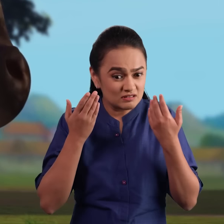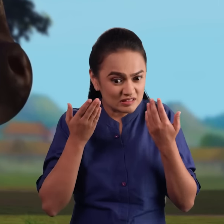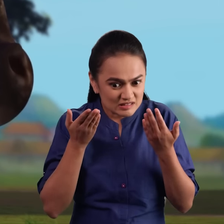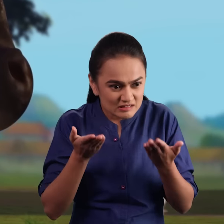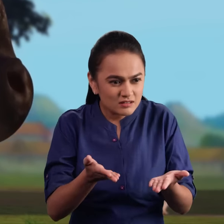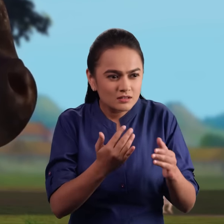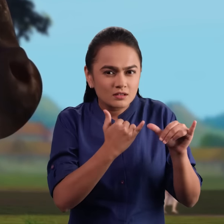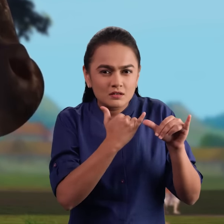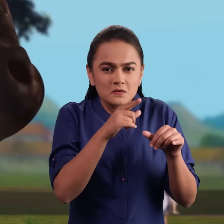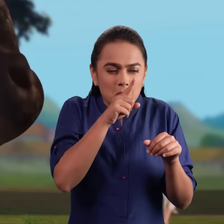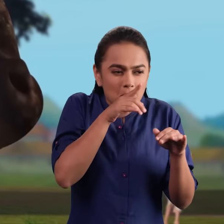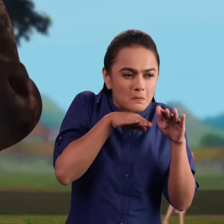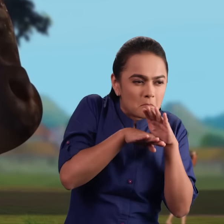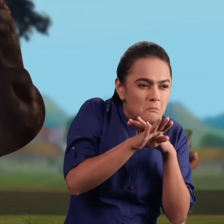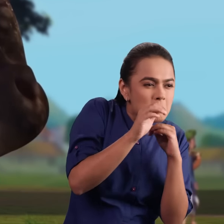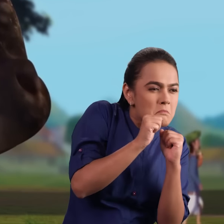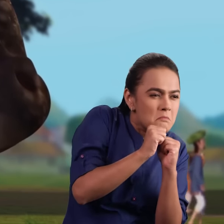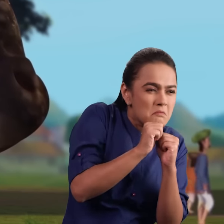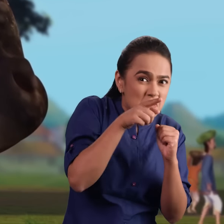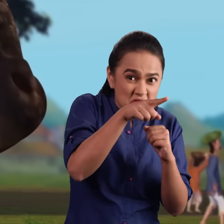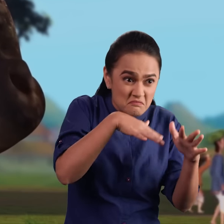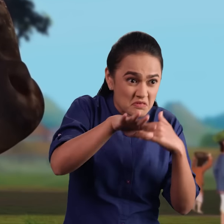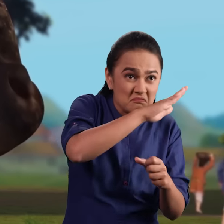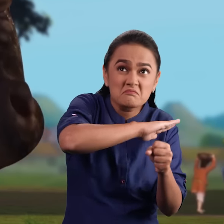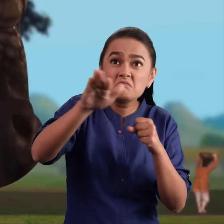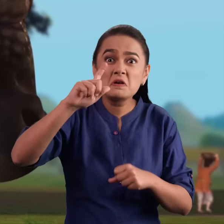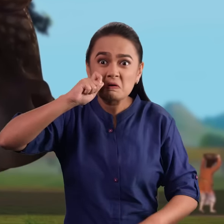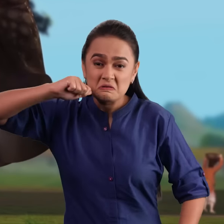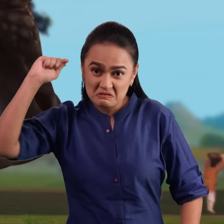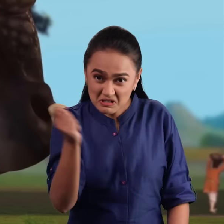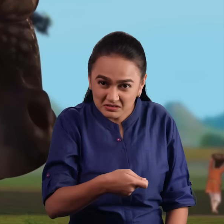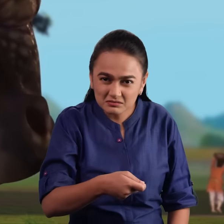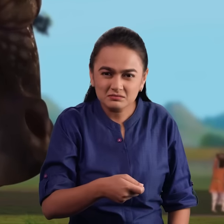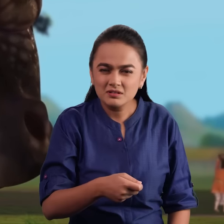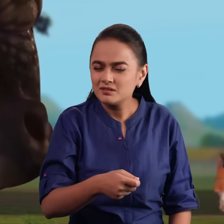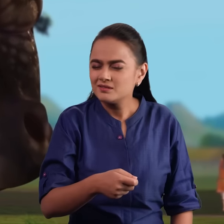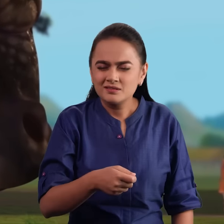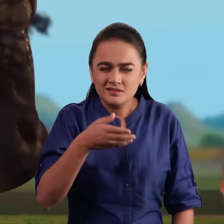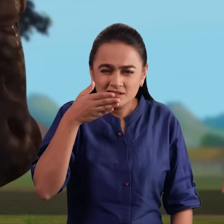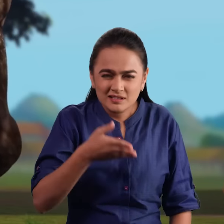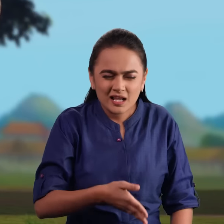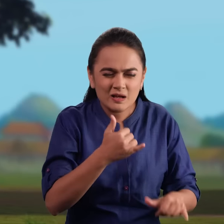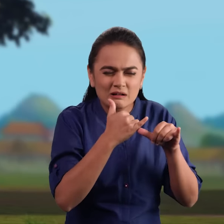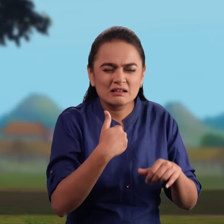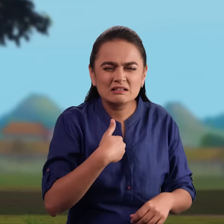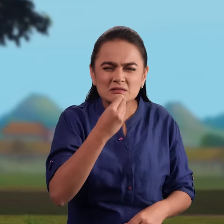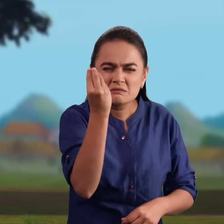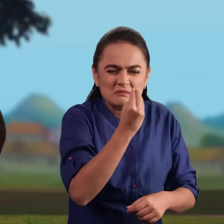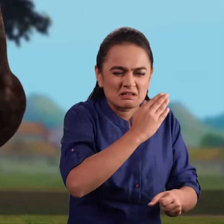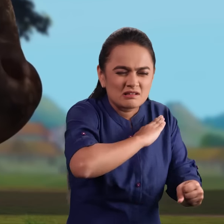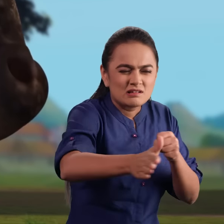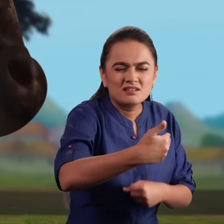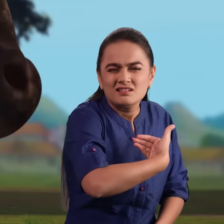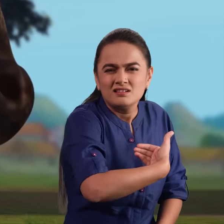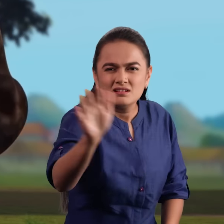तो यहाँ छिपा बैठा है कंस का काल। अब नहीं बचेगा